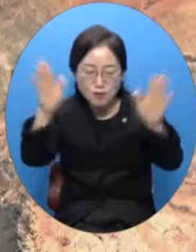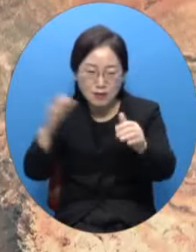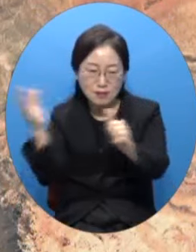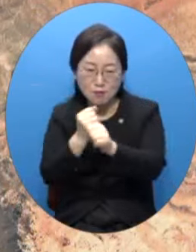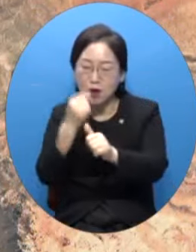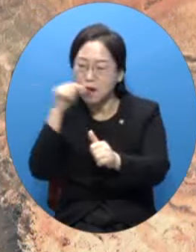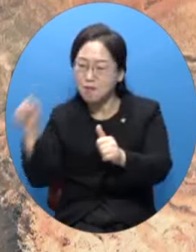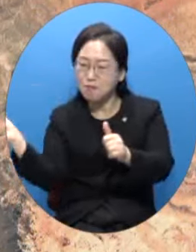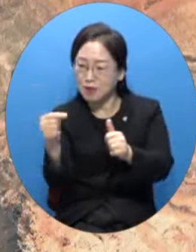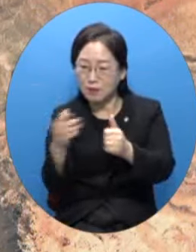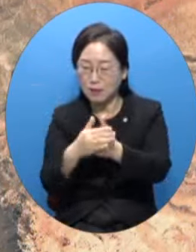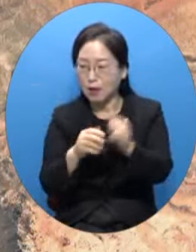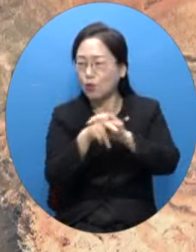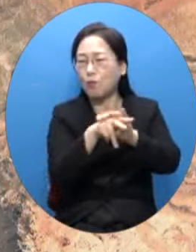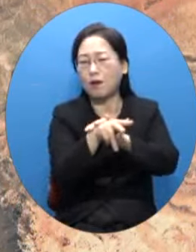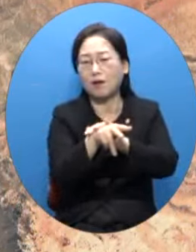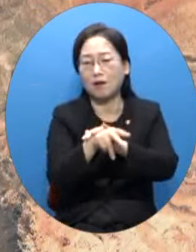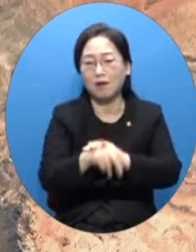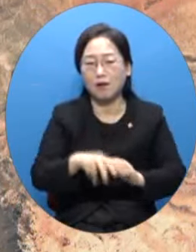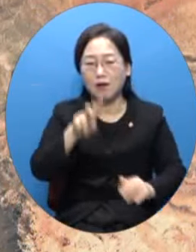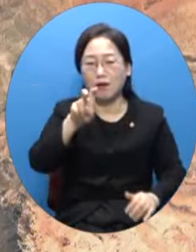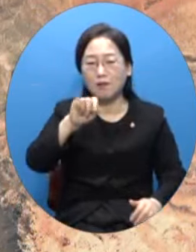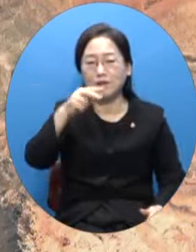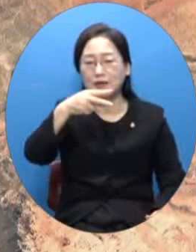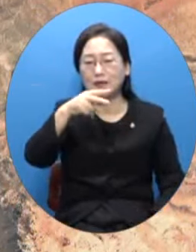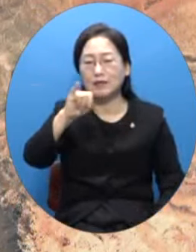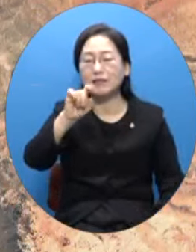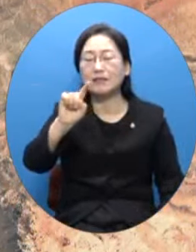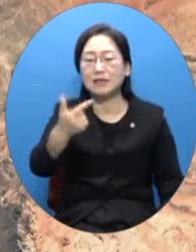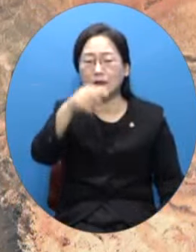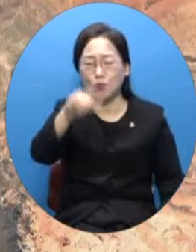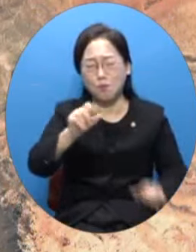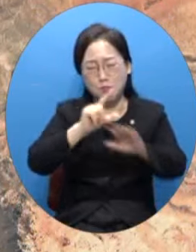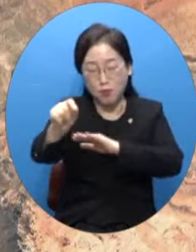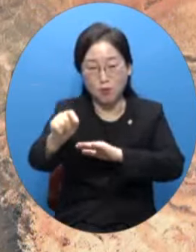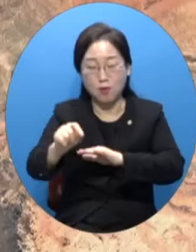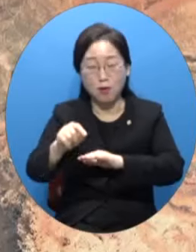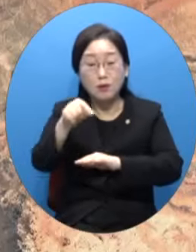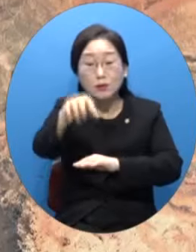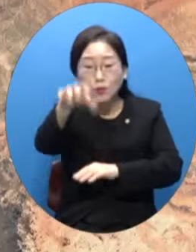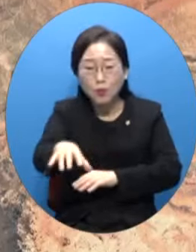이 광야는 낮에는 덥고 밤에는 춥고